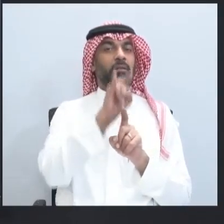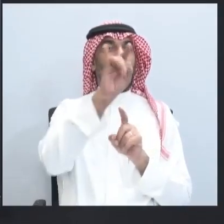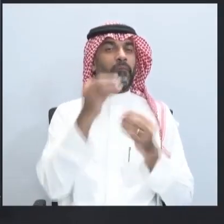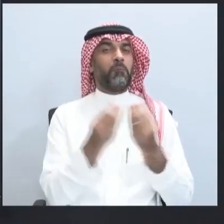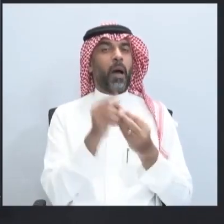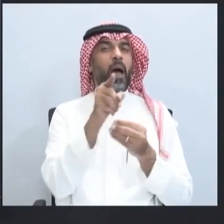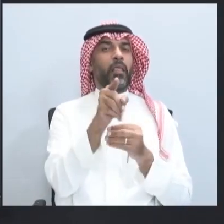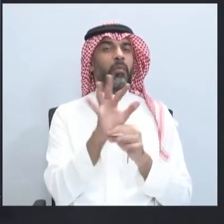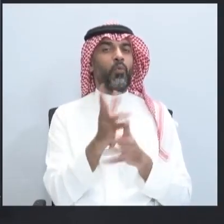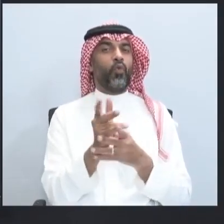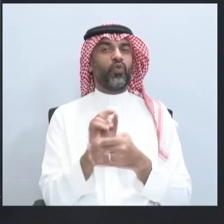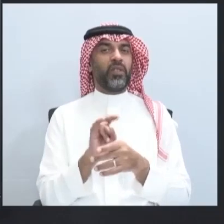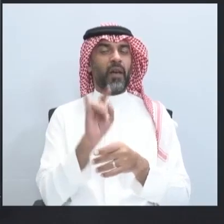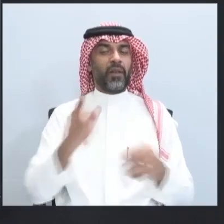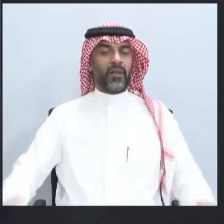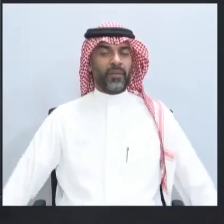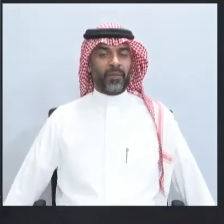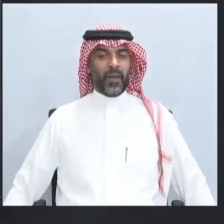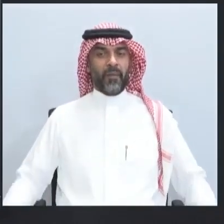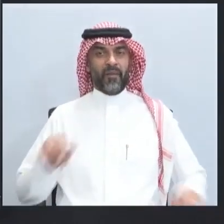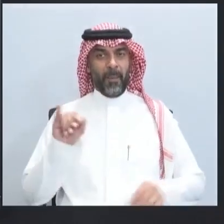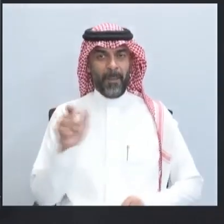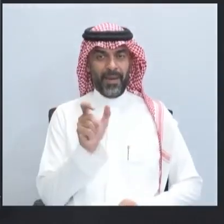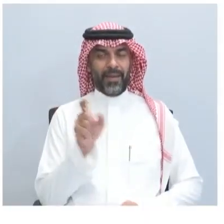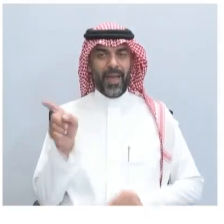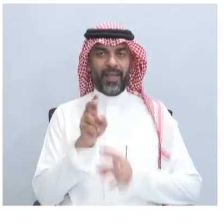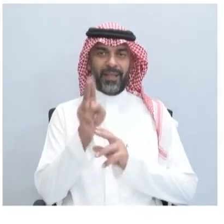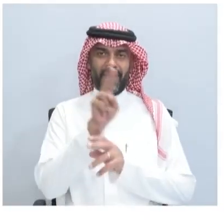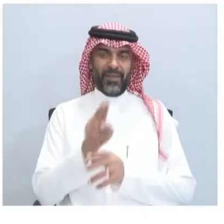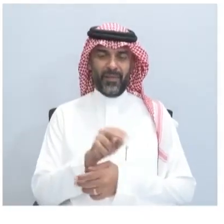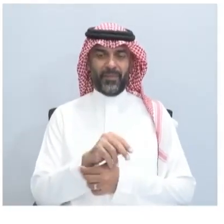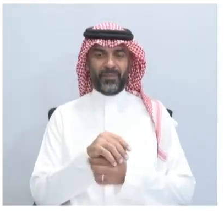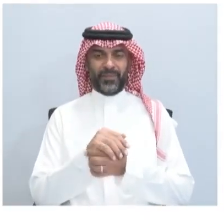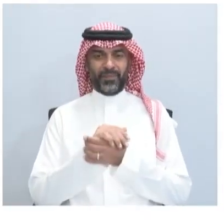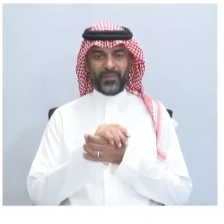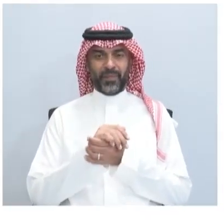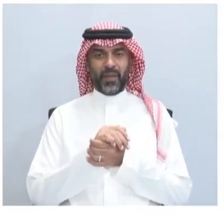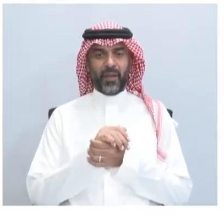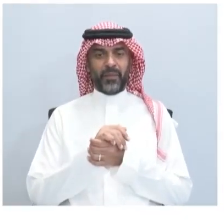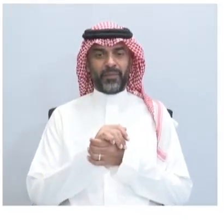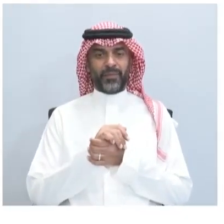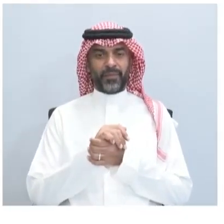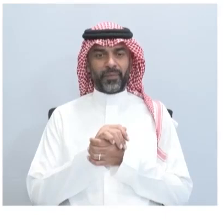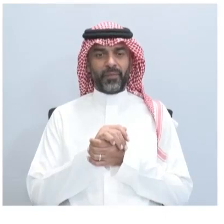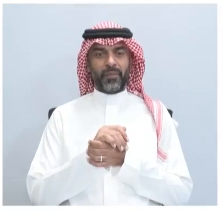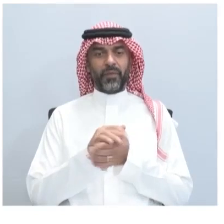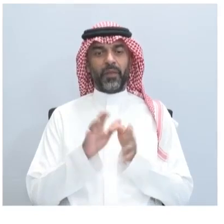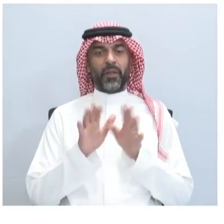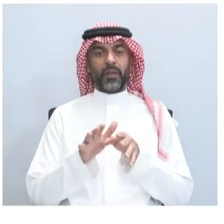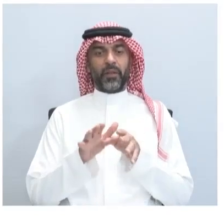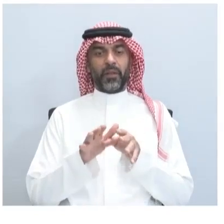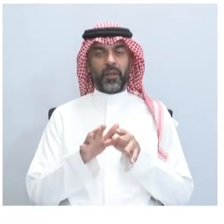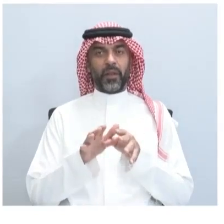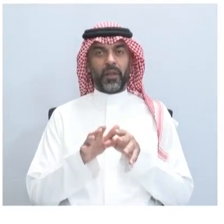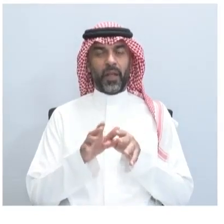هنا هي اسم استفهام فهي استفهاميه قد تكون من ليست استفهاميه انما